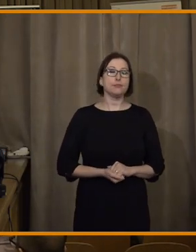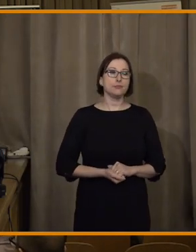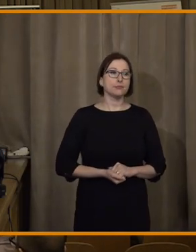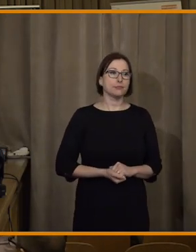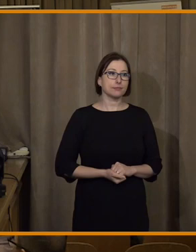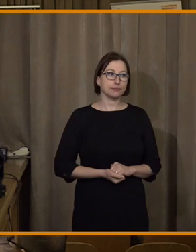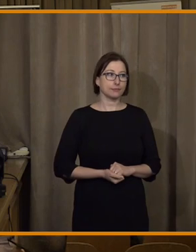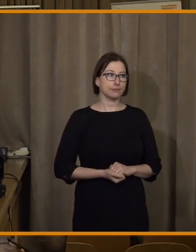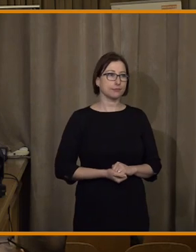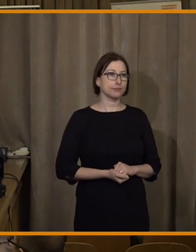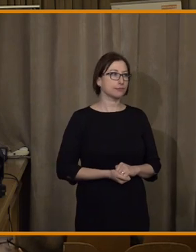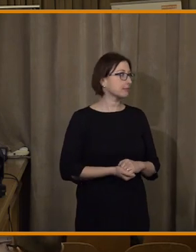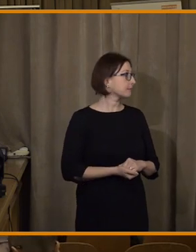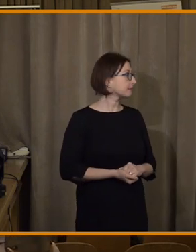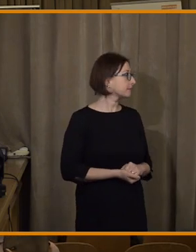Raz, dva.